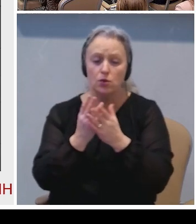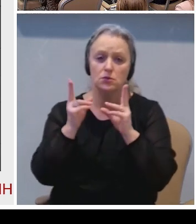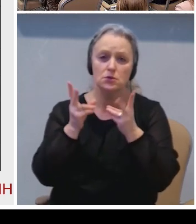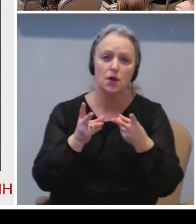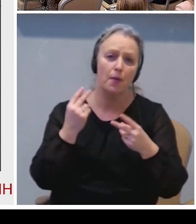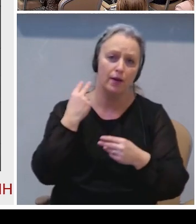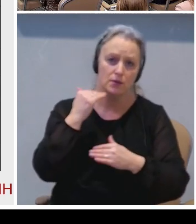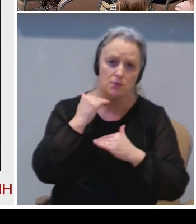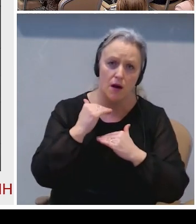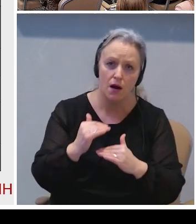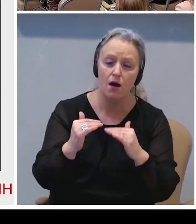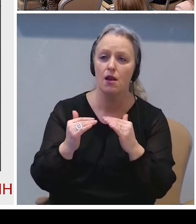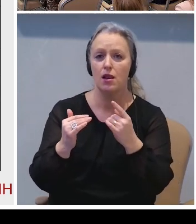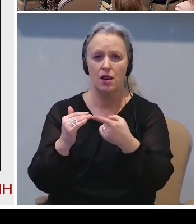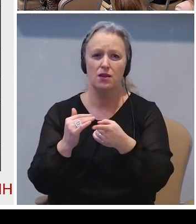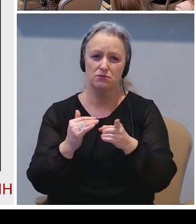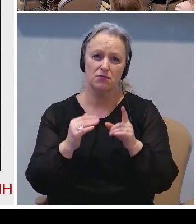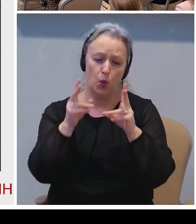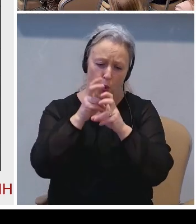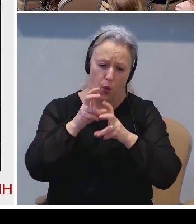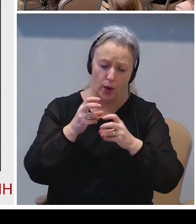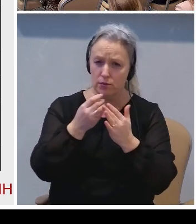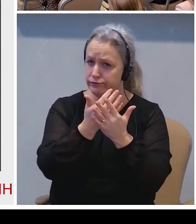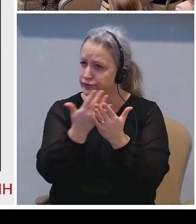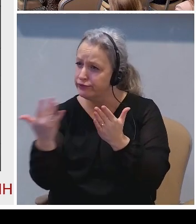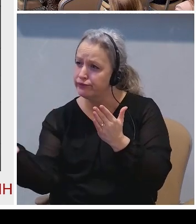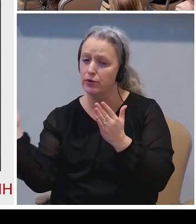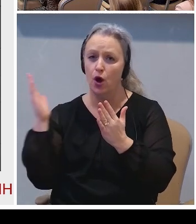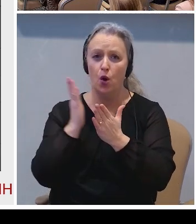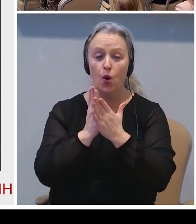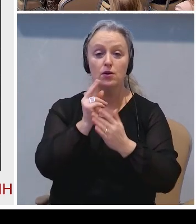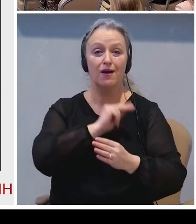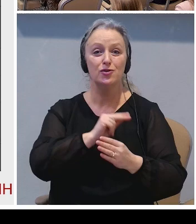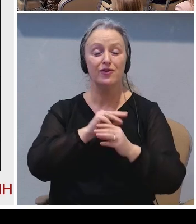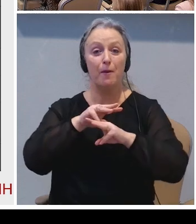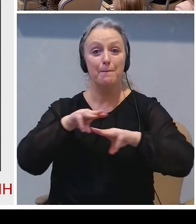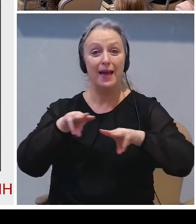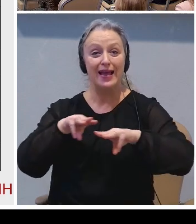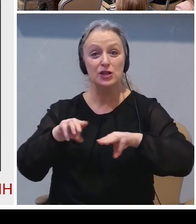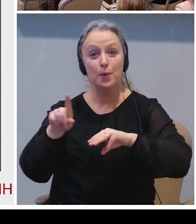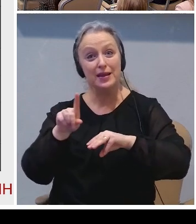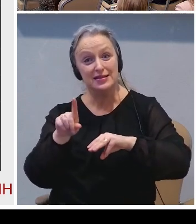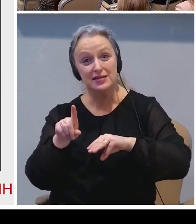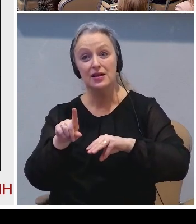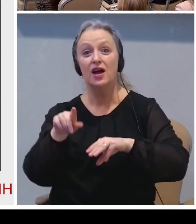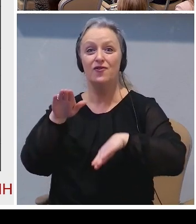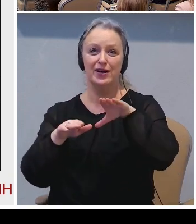Ühendkuningriigis ja Ühendriikides, mis kasutavad meetodit, mille võrdlust näitab